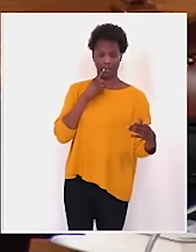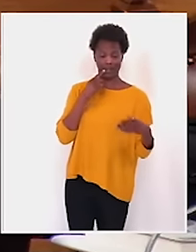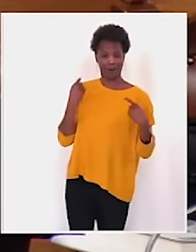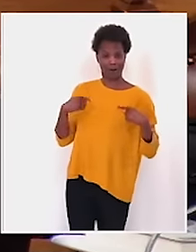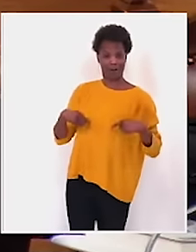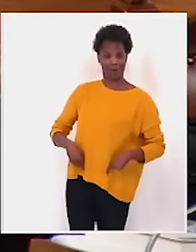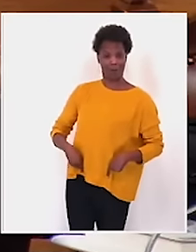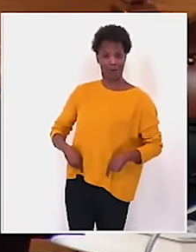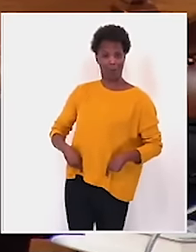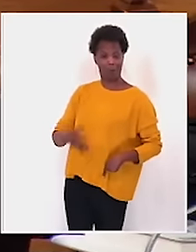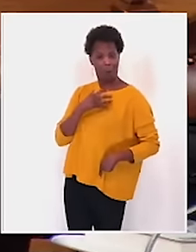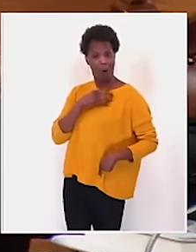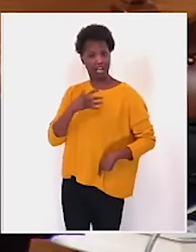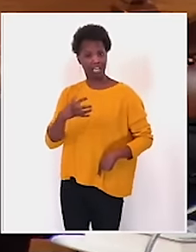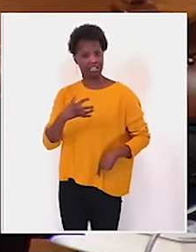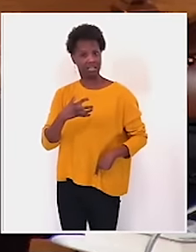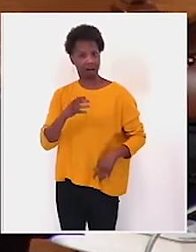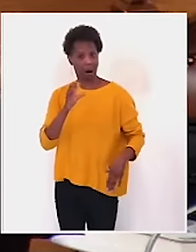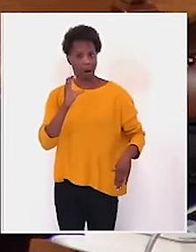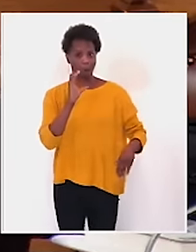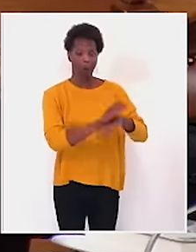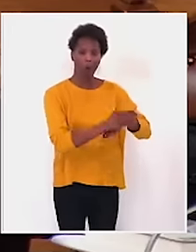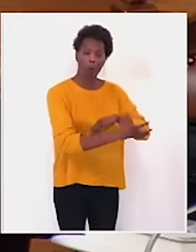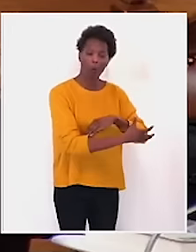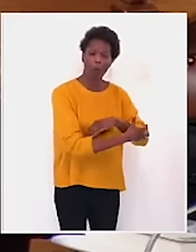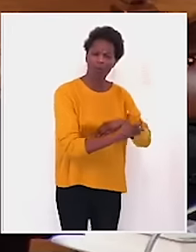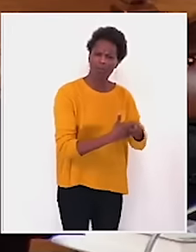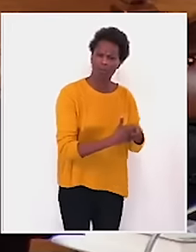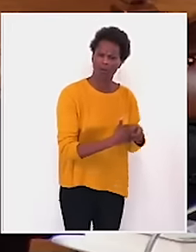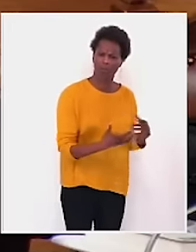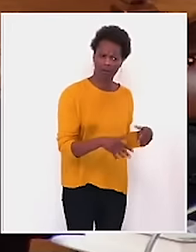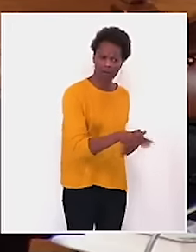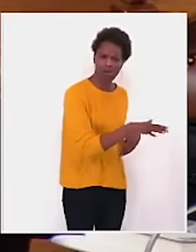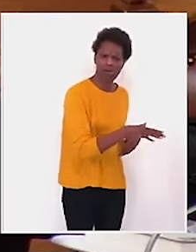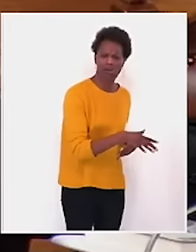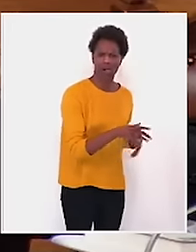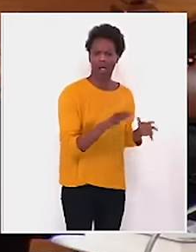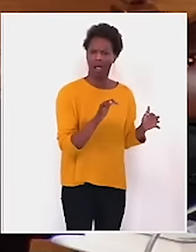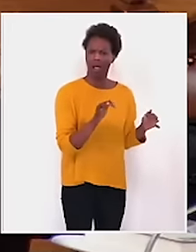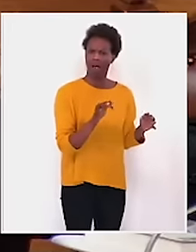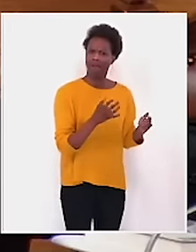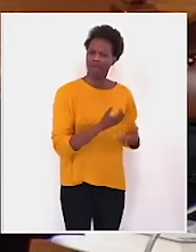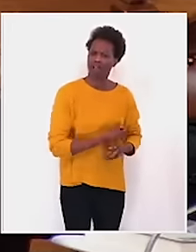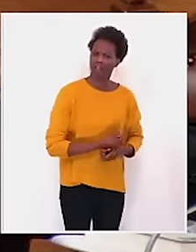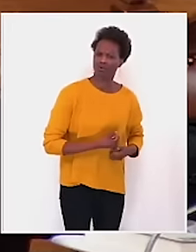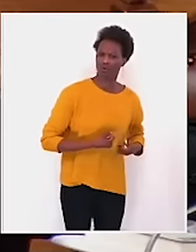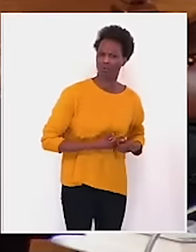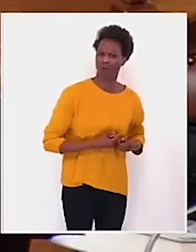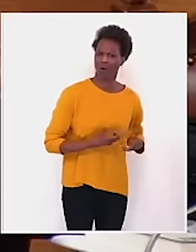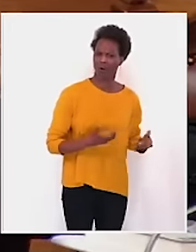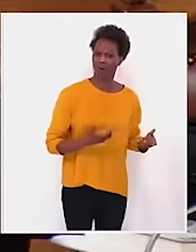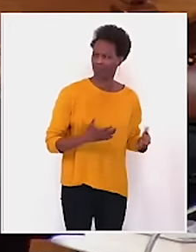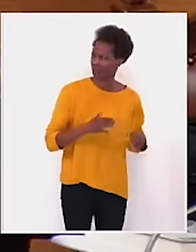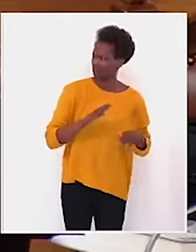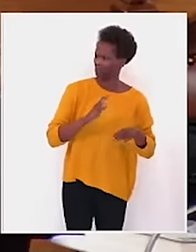contre les pauvres, que ce soit contre les chômeurs, et y compris sur la question du logement social. Donc c'est marrant de présenter une bonne nouvelle alors qu'en réalité il y a quelque